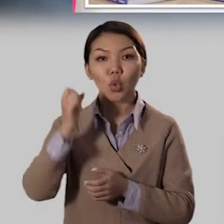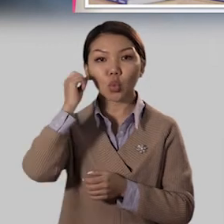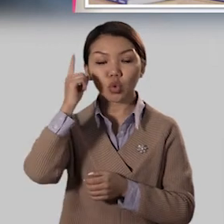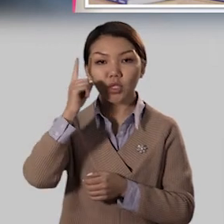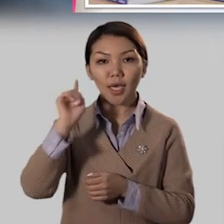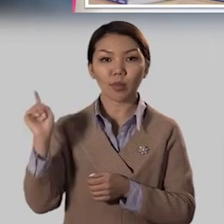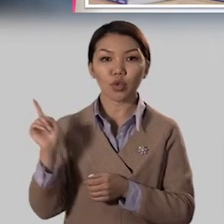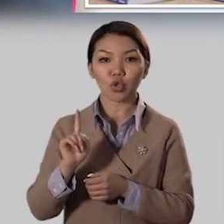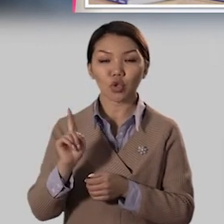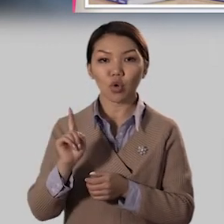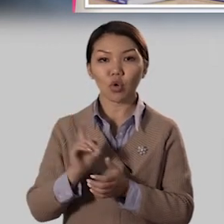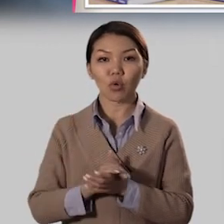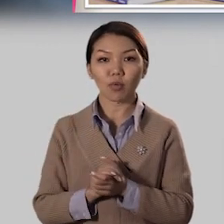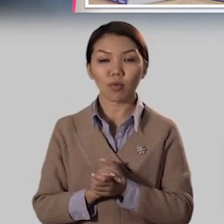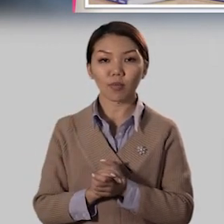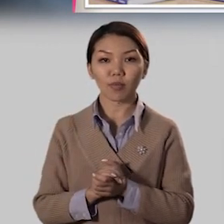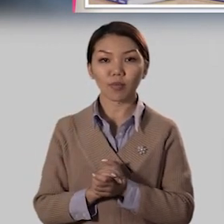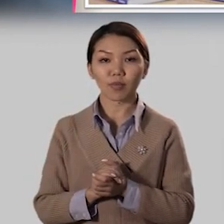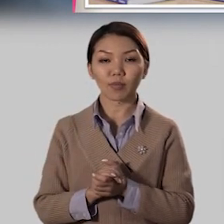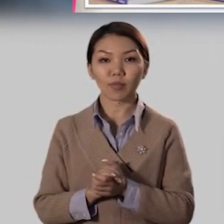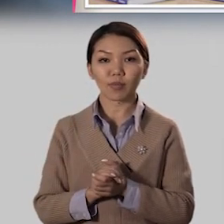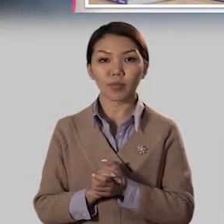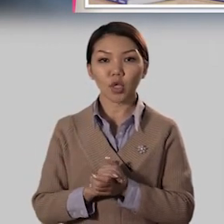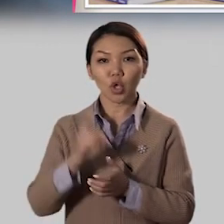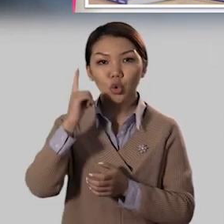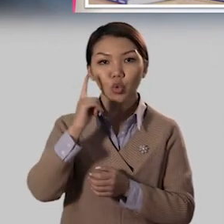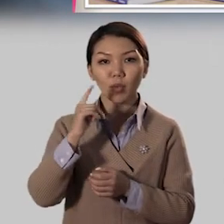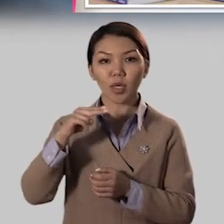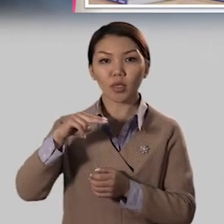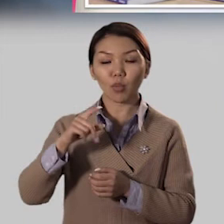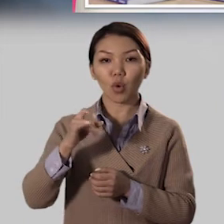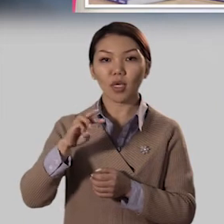что по этому поводу думает поэтесса